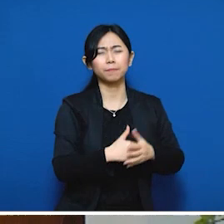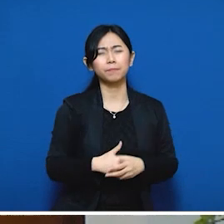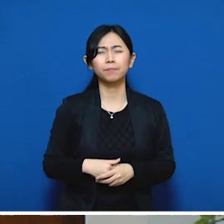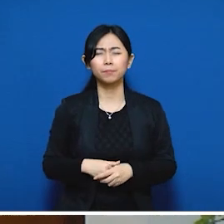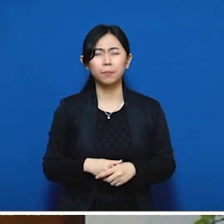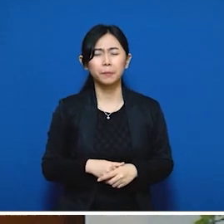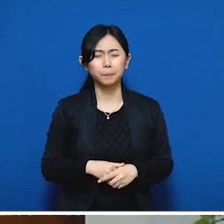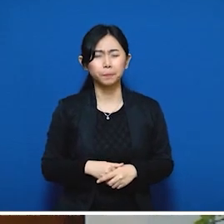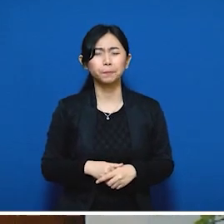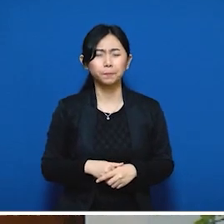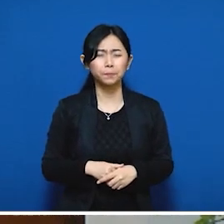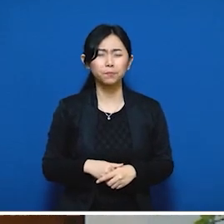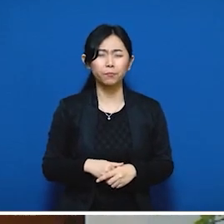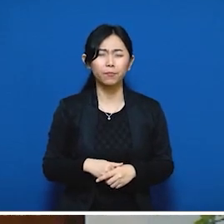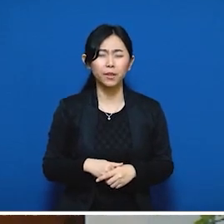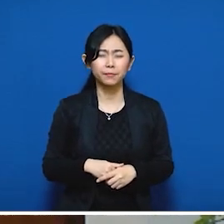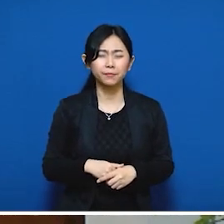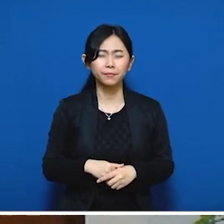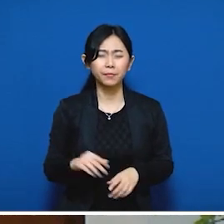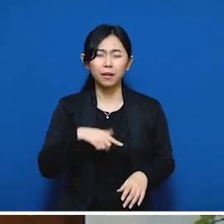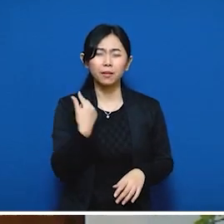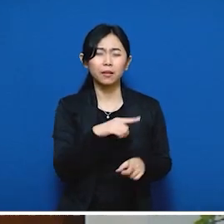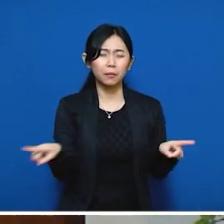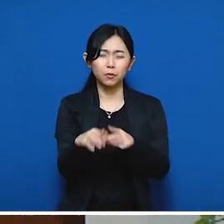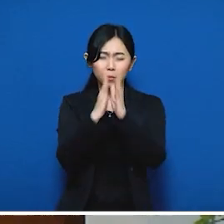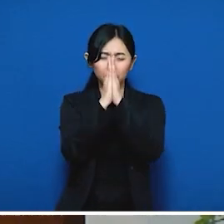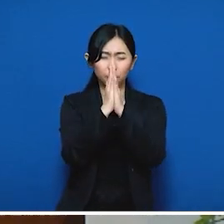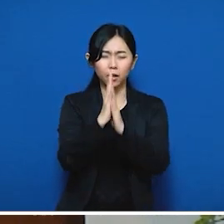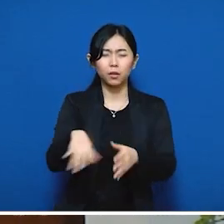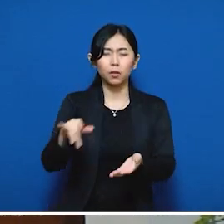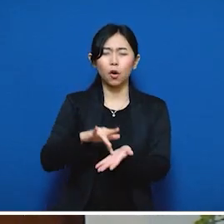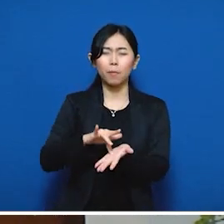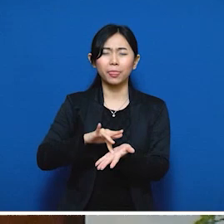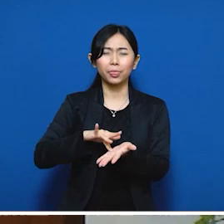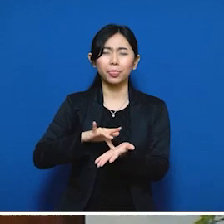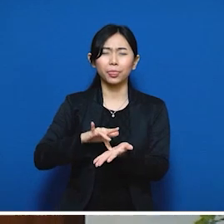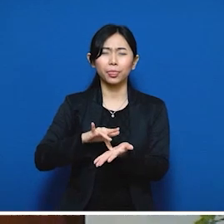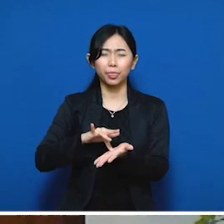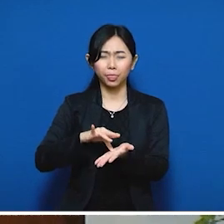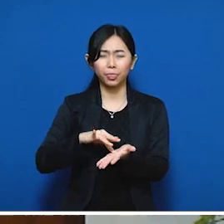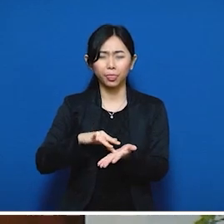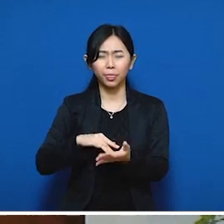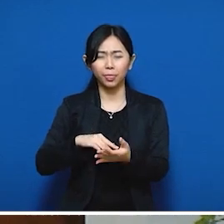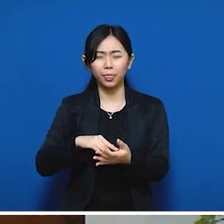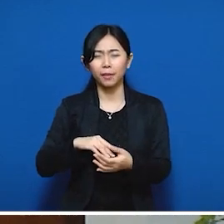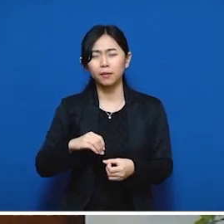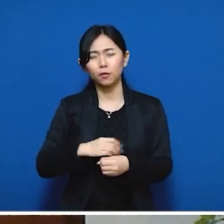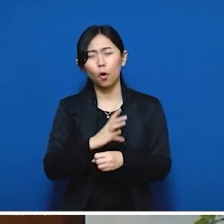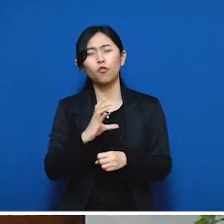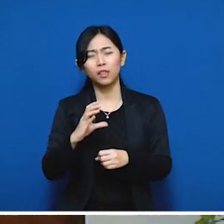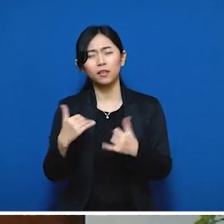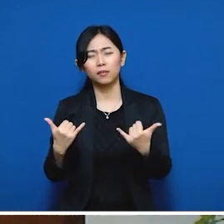anjuran dan peraturan yang ada. Kami juga mau berdoa untuk vaksin virus